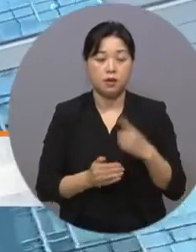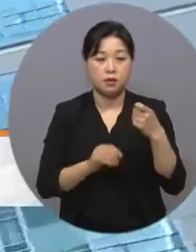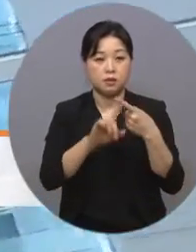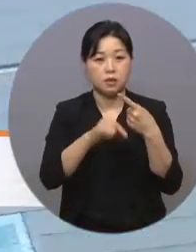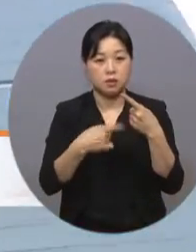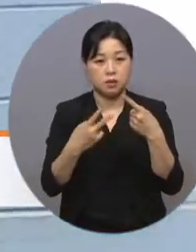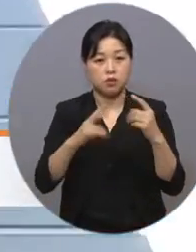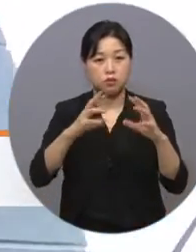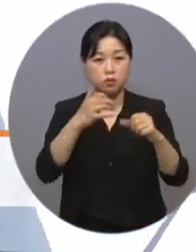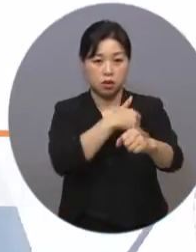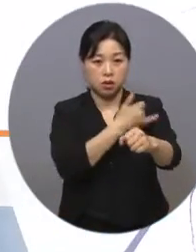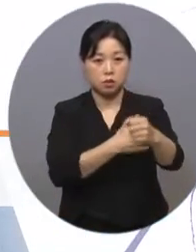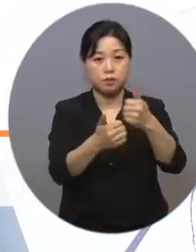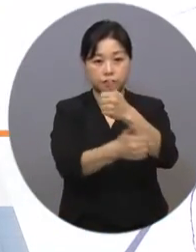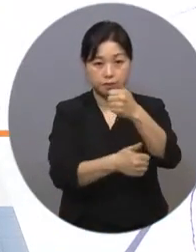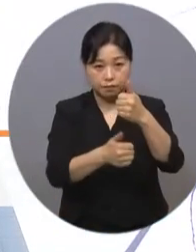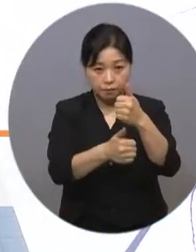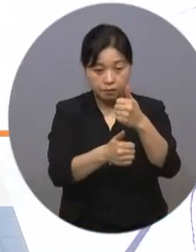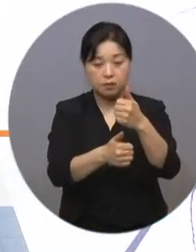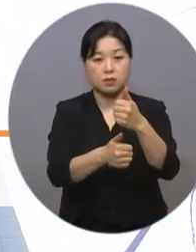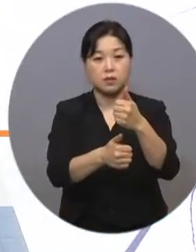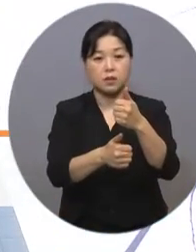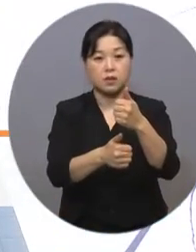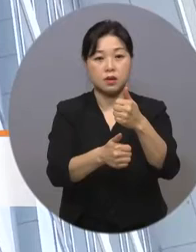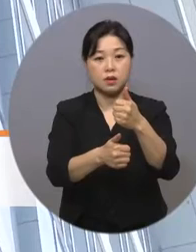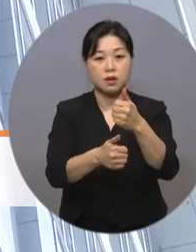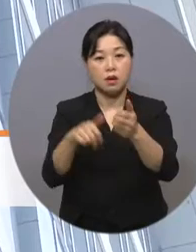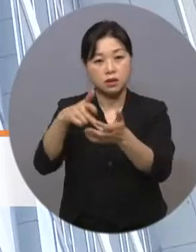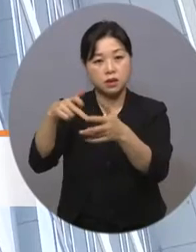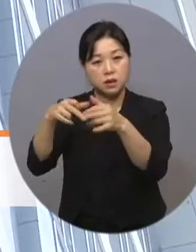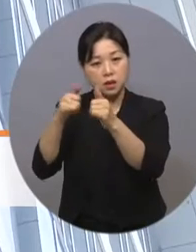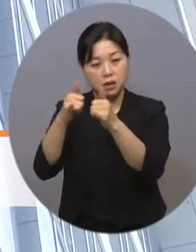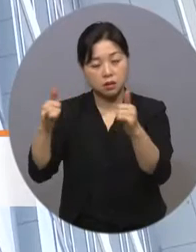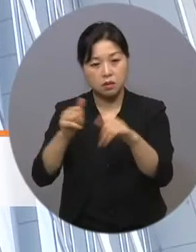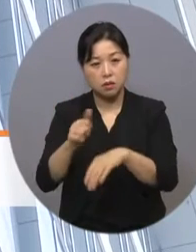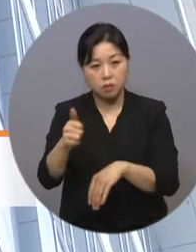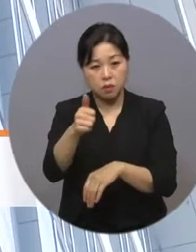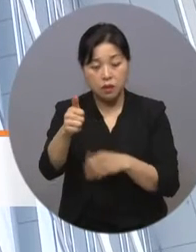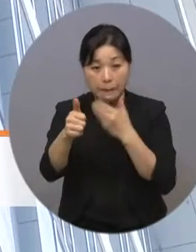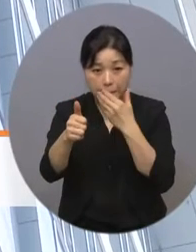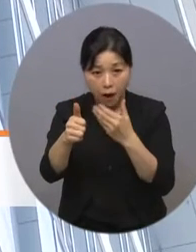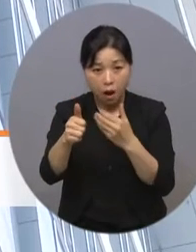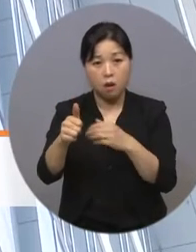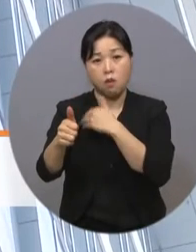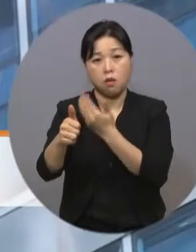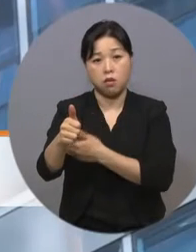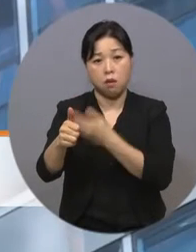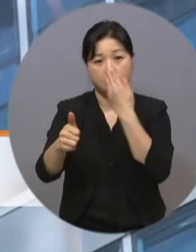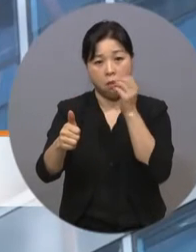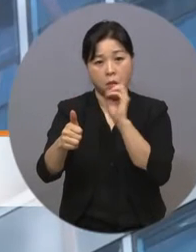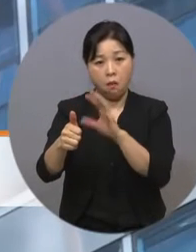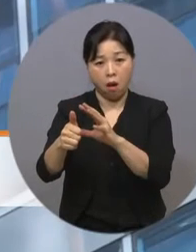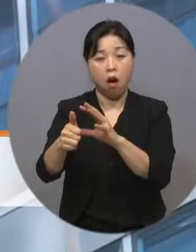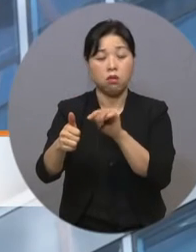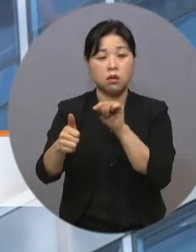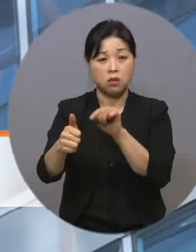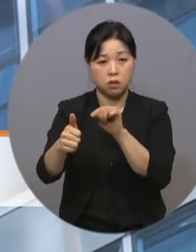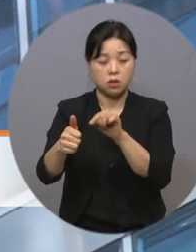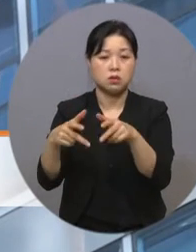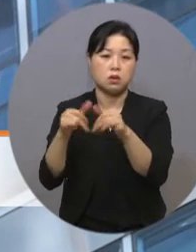국가인권위원회는 지체 장애인의 이동 알 권리를 원천적으로 배제하는 것은 장애인에 대한 차별 행위 라고